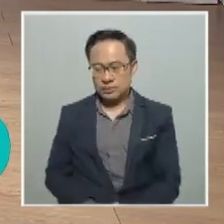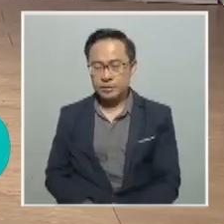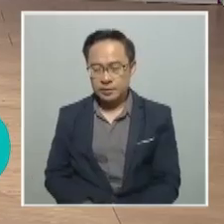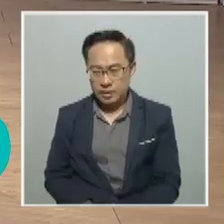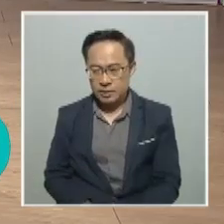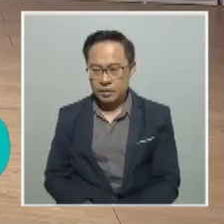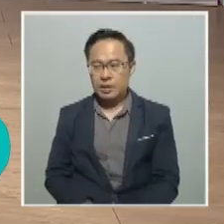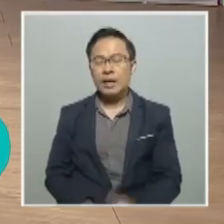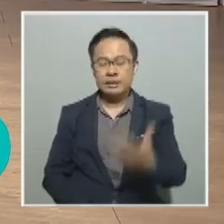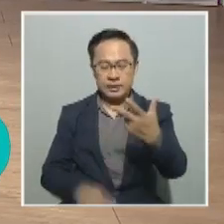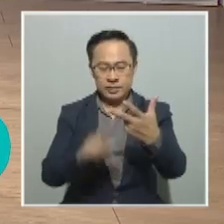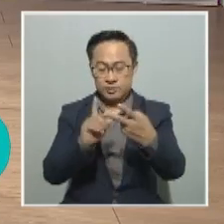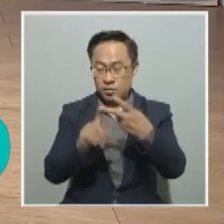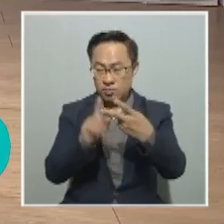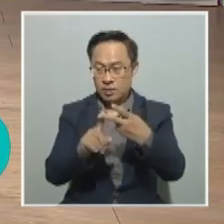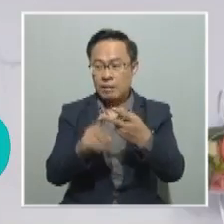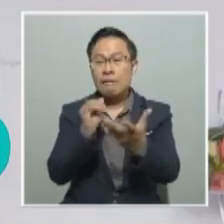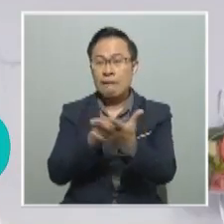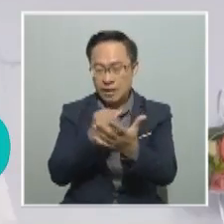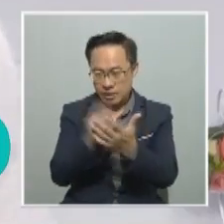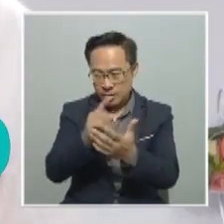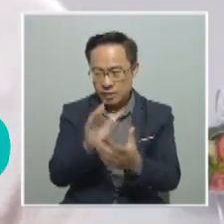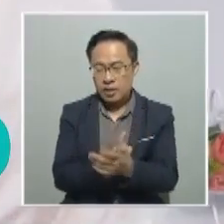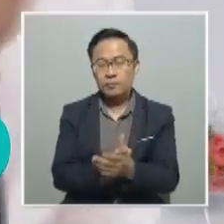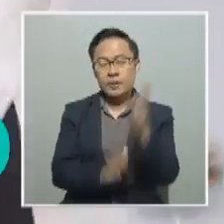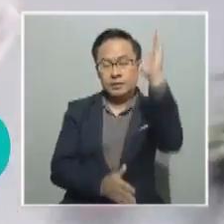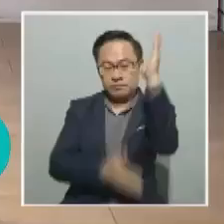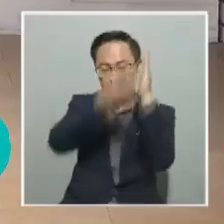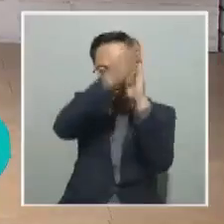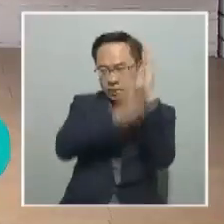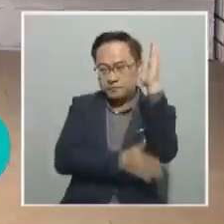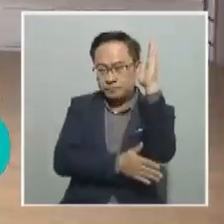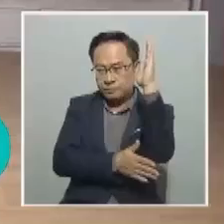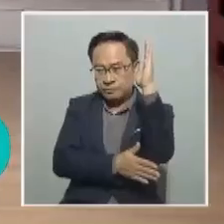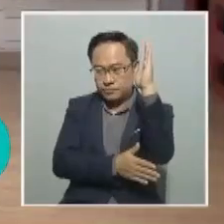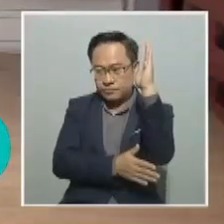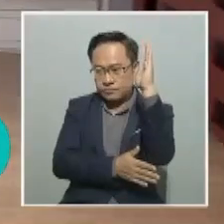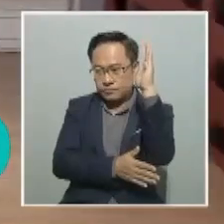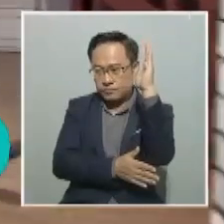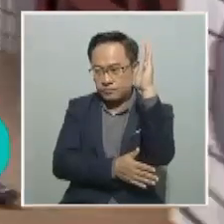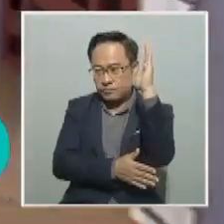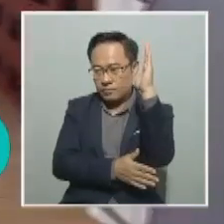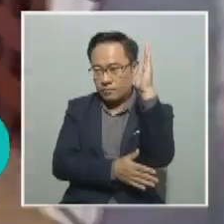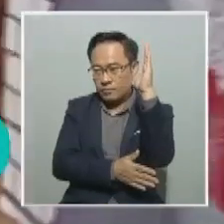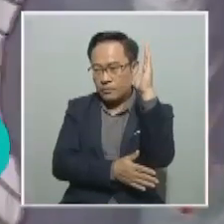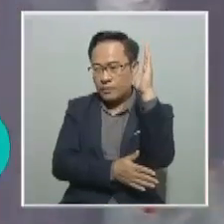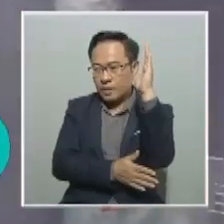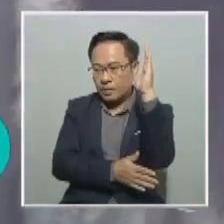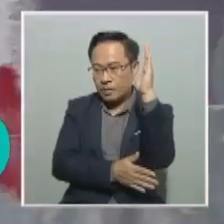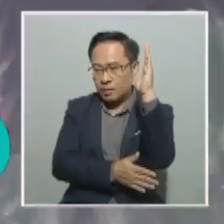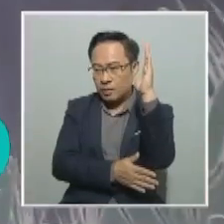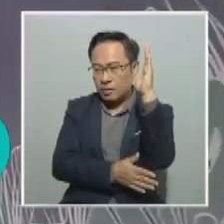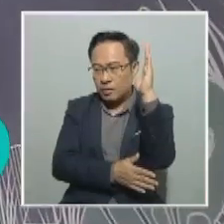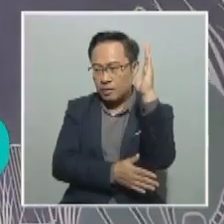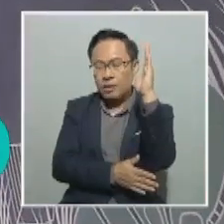านึงอันนี้ท่านี้ง่ายกว่าแต่ว่าอาจจะต้องใช้ผนังช่วย อุ้ย กล้องตามมาที่หนัง ไม่แน่ใจว่าผนังเราจะช่วย